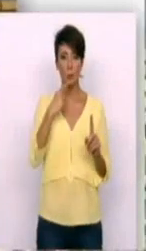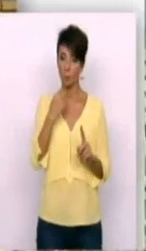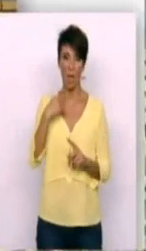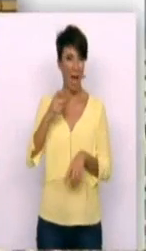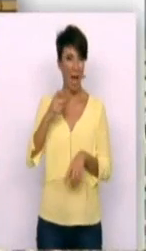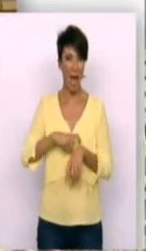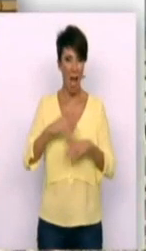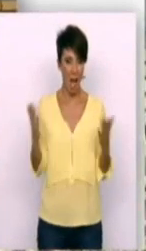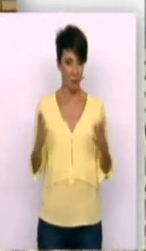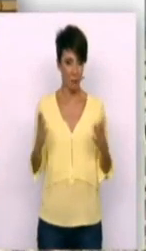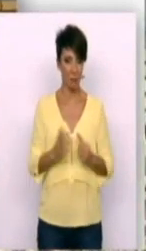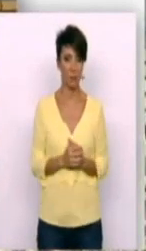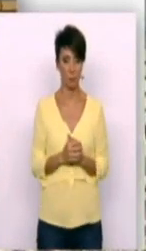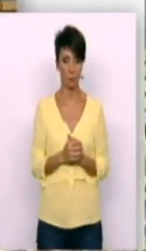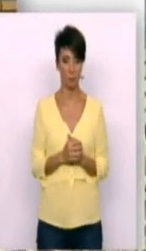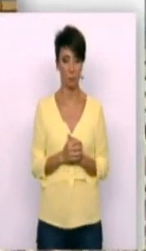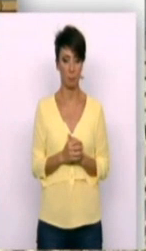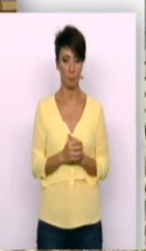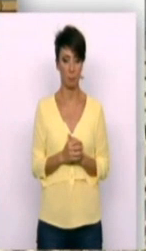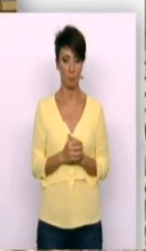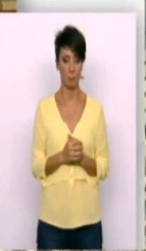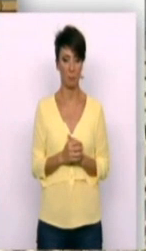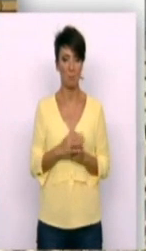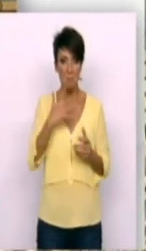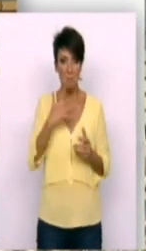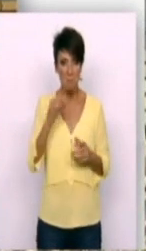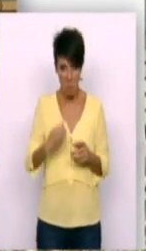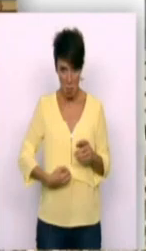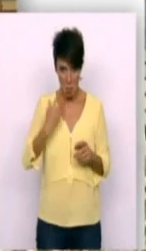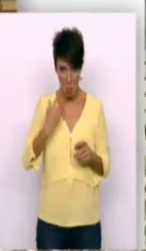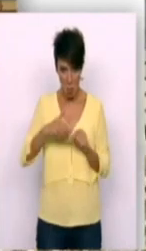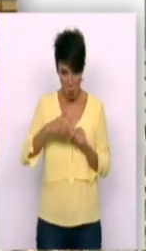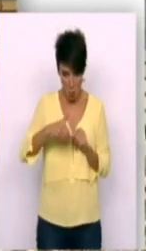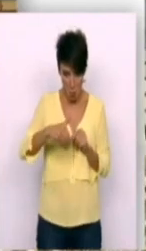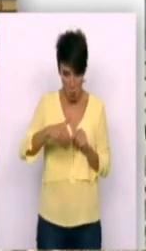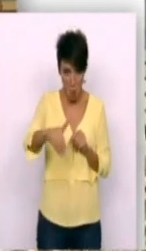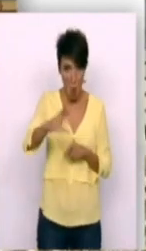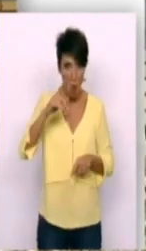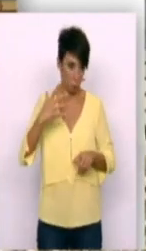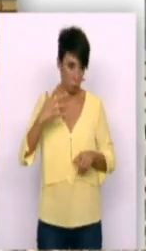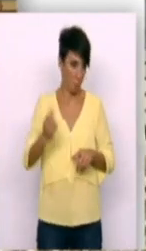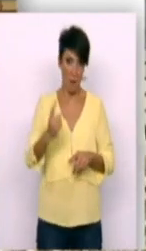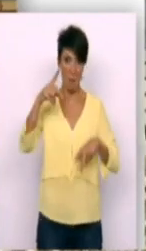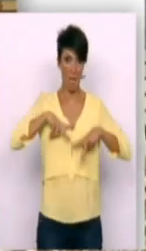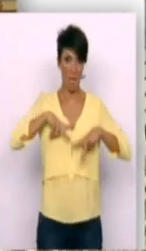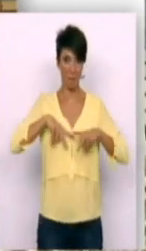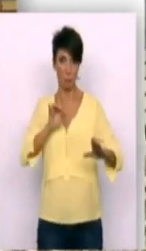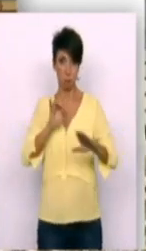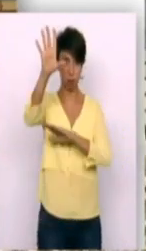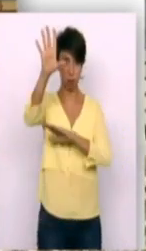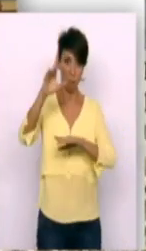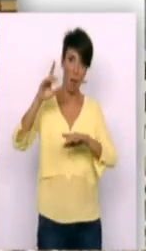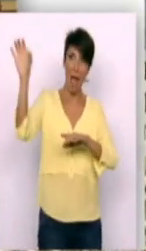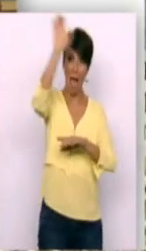Δεν διανοούμε ότι θα υπάρξει κυβέρνηση που θα διακυβεύσει για τις επόμενες γενναίες την ιστορική κατάκτηση της Ελλάδος να βρίσκεται